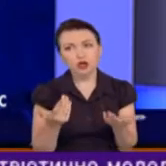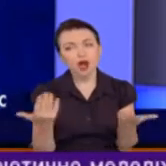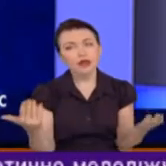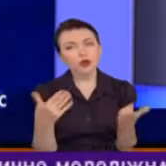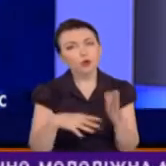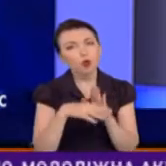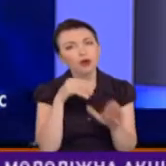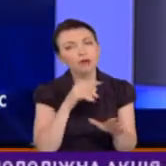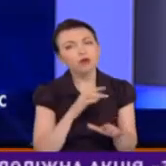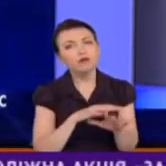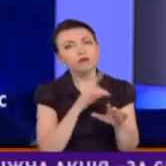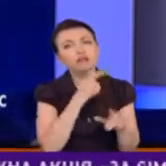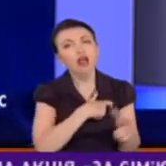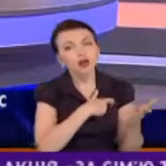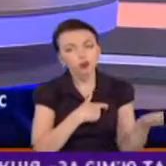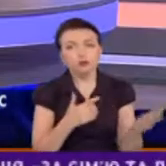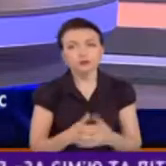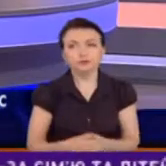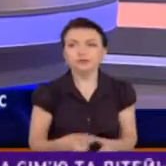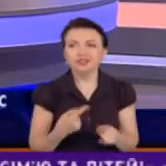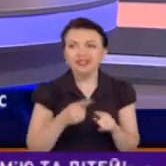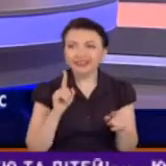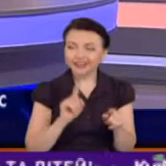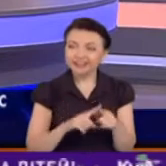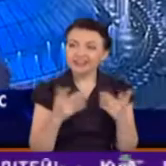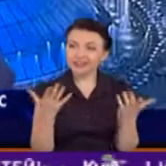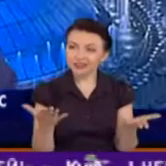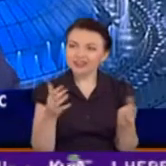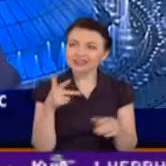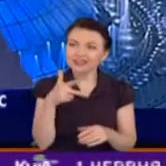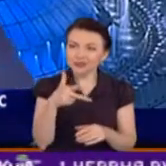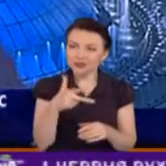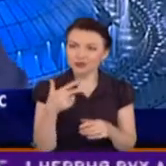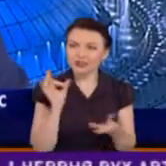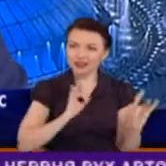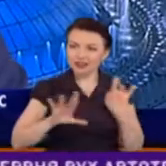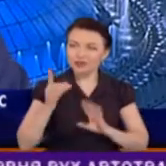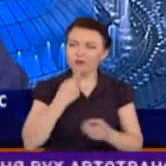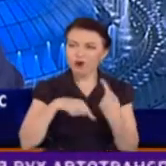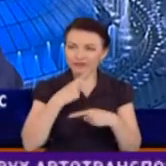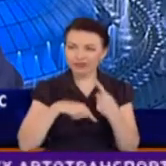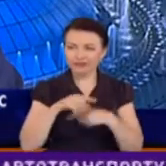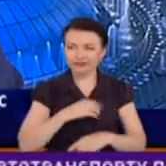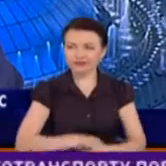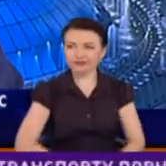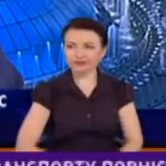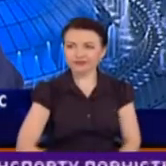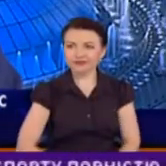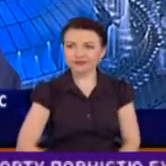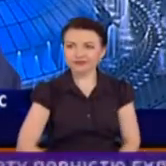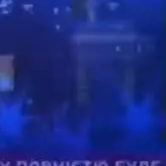оберемо владу. Чудово. На цій мажорній ноті буквально 3 хвилини реклами, після чого повертаємося в студію. Не перемикайтеся.